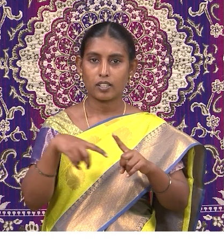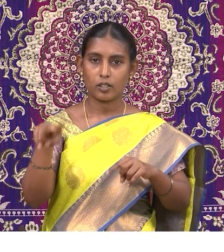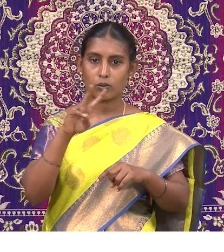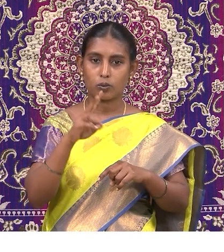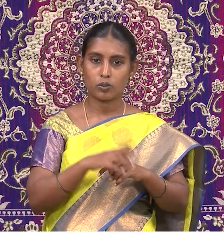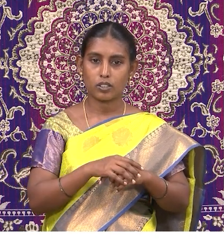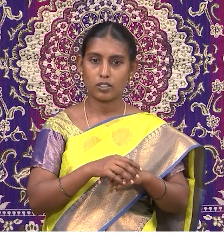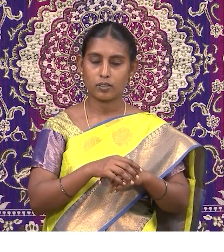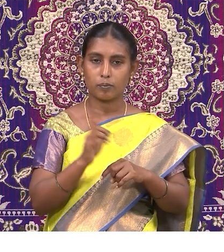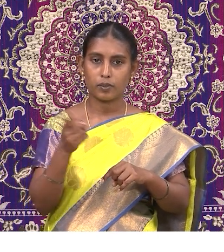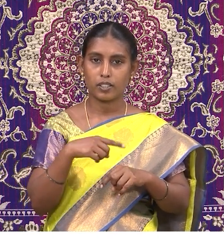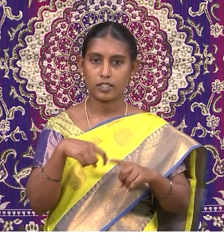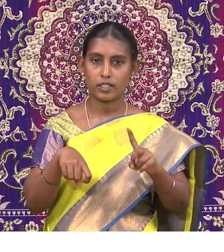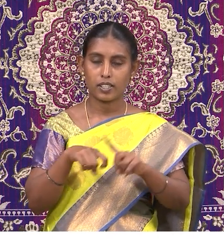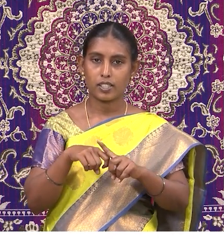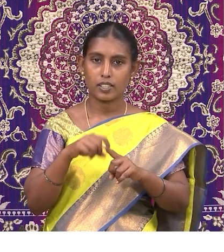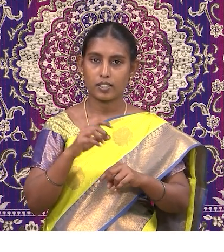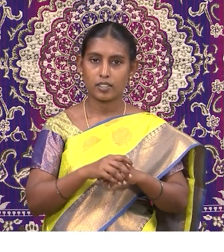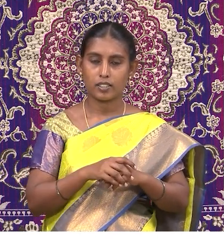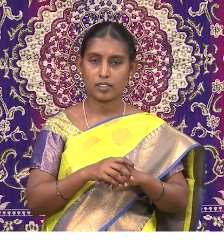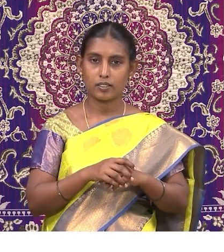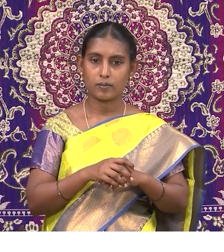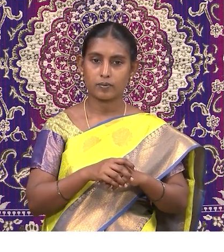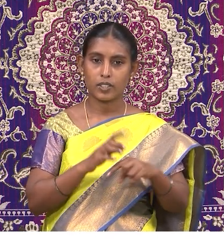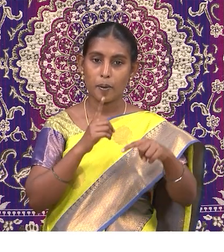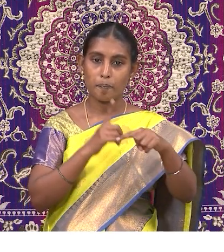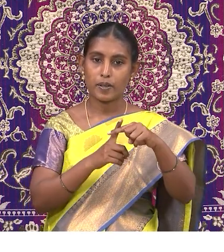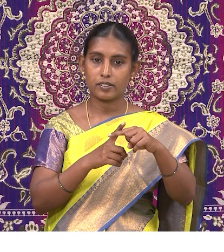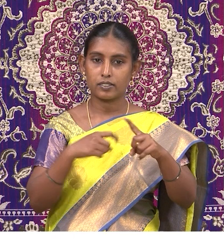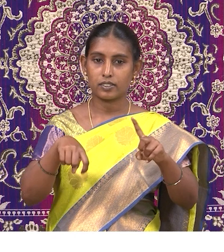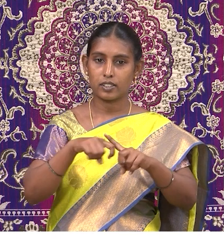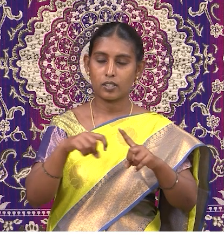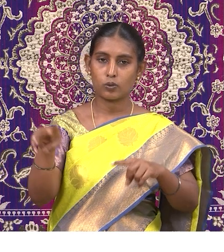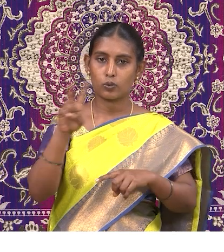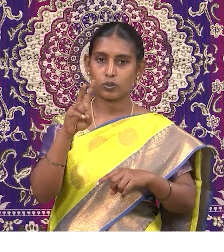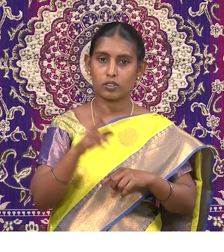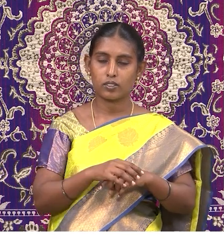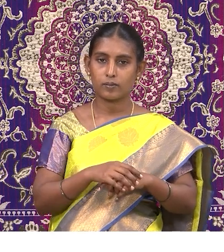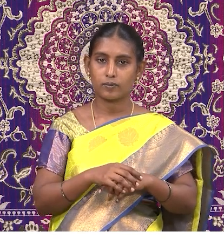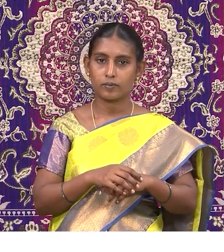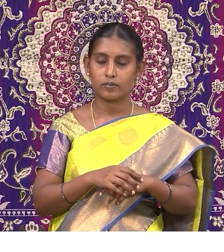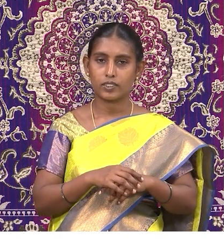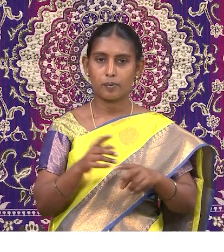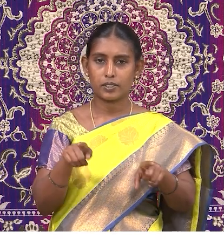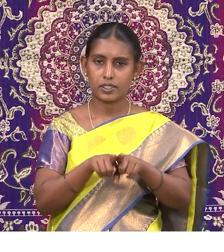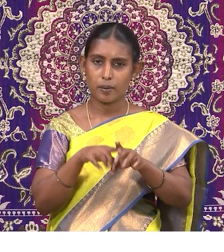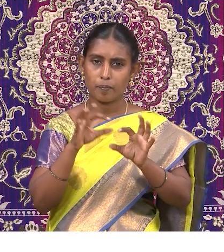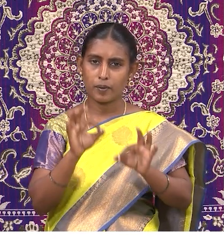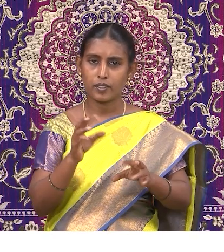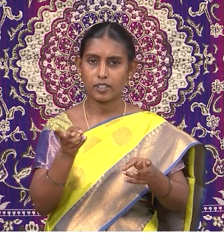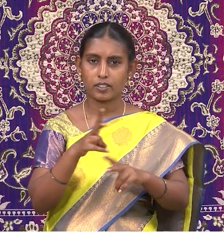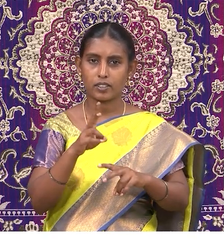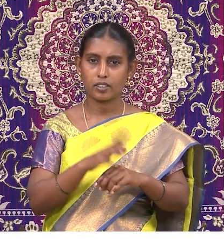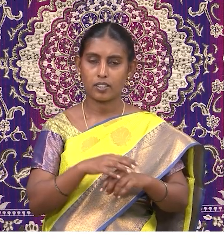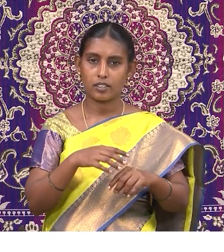அந்த மைனஸும் அந்த மைனஸ் கே ஸ்கொயரும் பெருக்கினா கிடைக்கிறது ப்ளஸ் கே ஸ்கொயர். அப்போ டைரெக்டாக நம்ம ப்ளஸ் கே ஸ்கொயர் நம்ம எழுதிடலாம்.